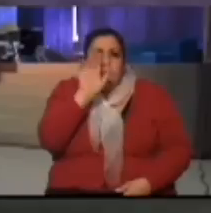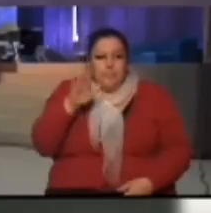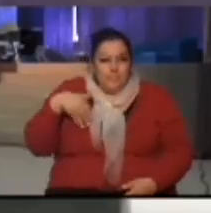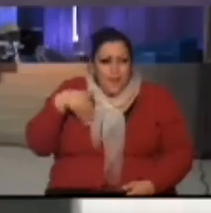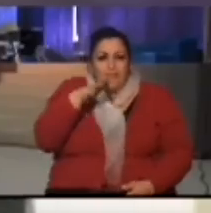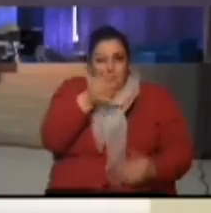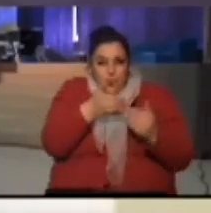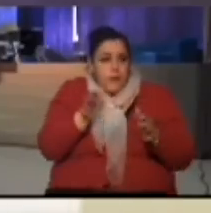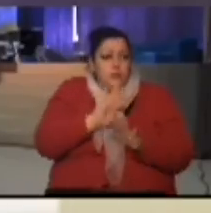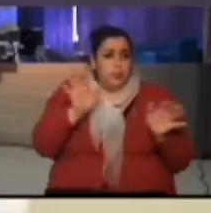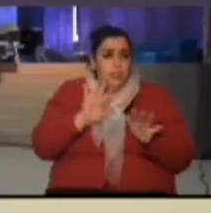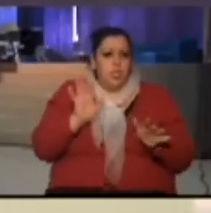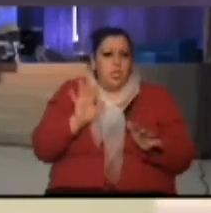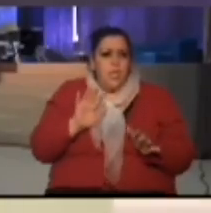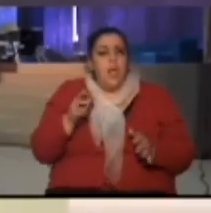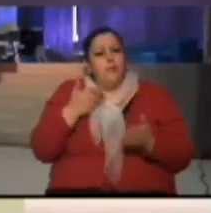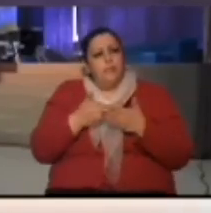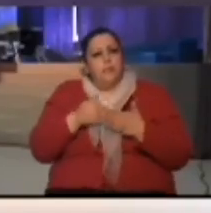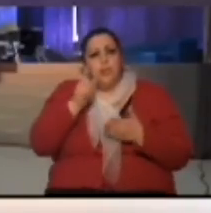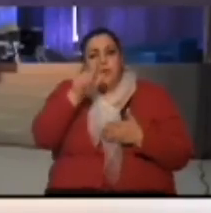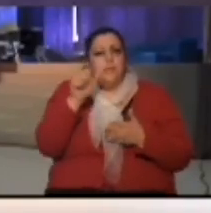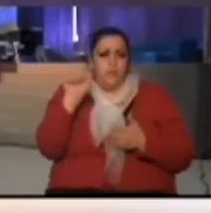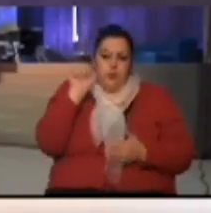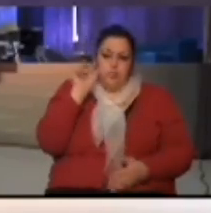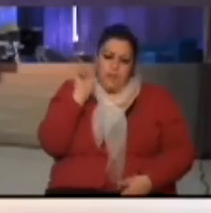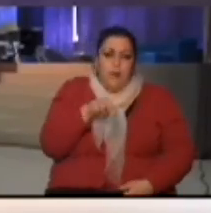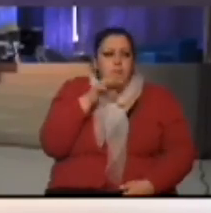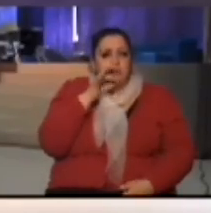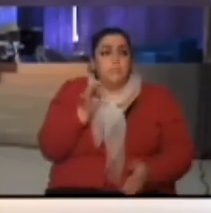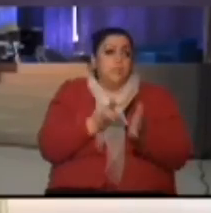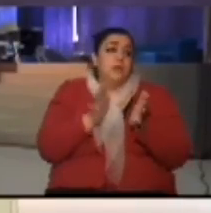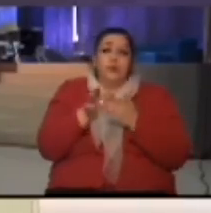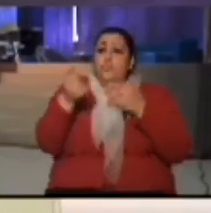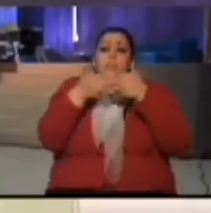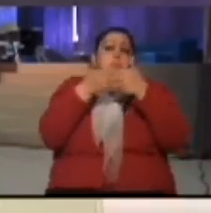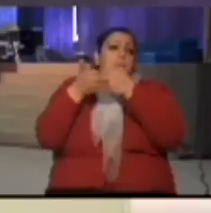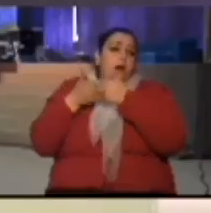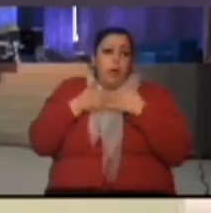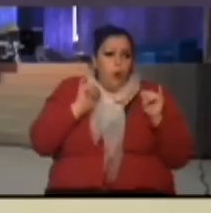մոտ այդպես չի։ Նորմալ մարդը դուրը բացվածը ես եմ։ Իսկ այս դեպքում դռները փակեր։